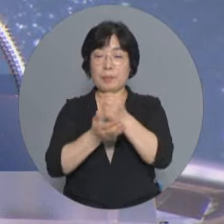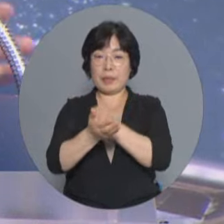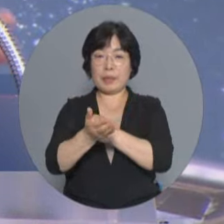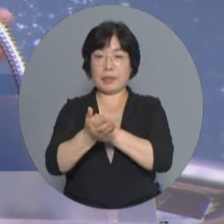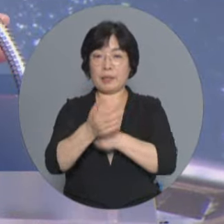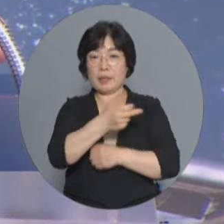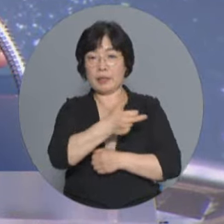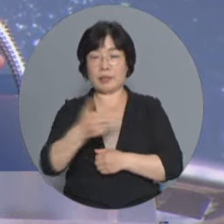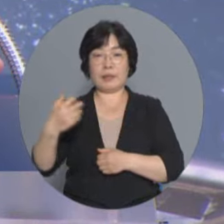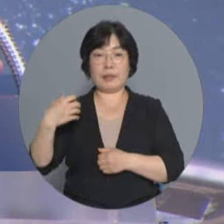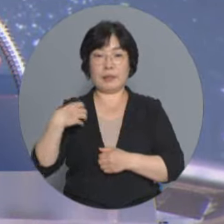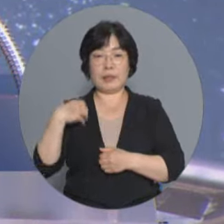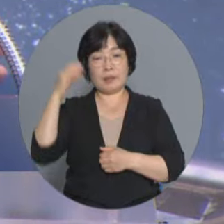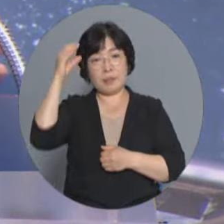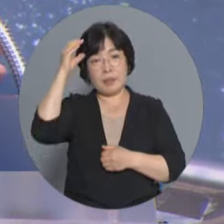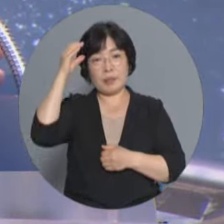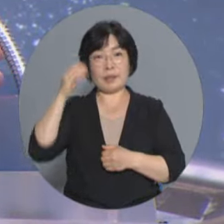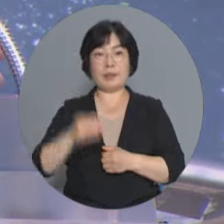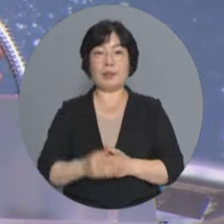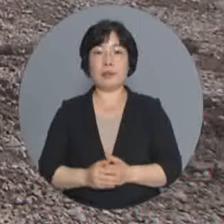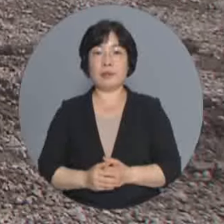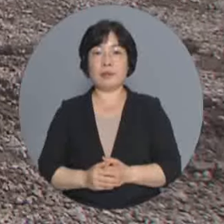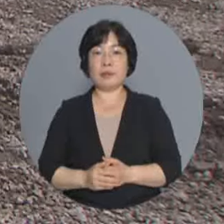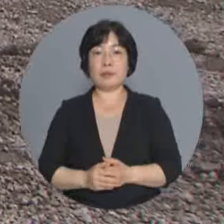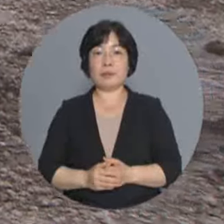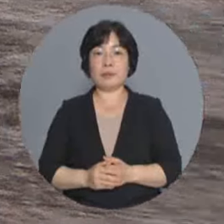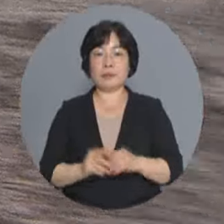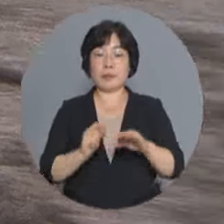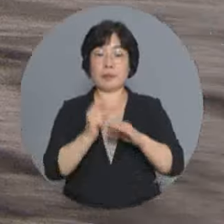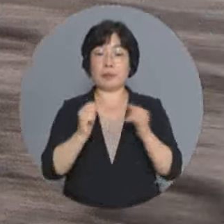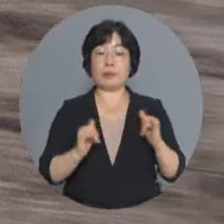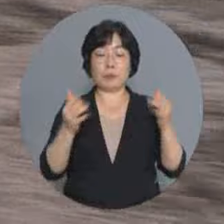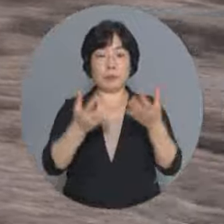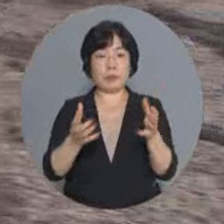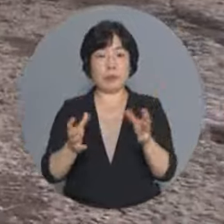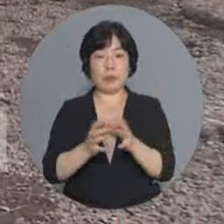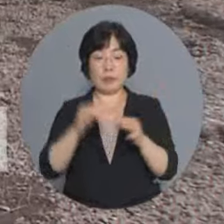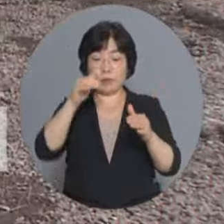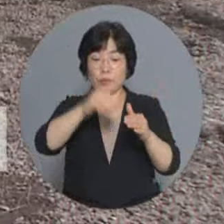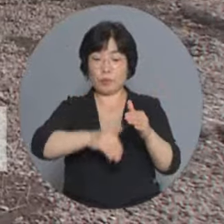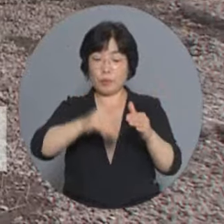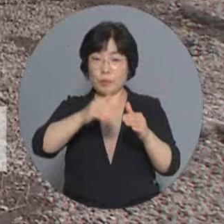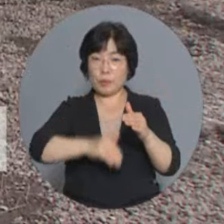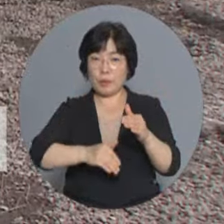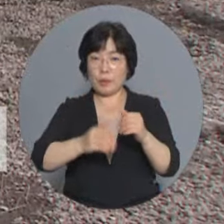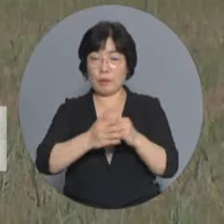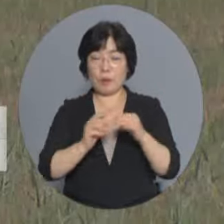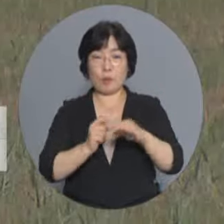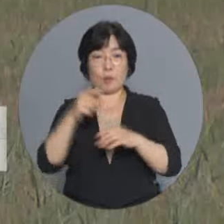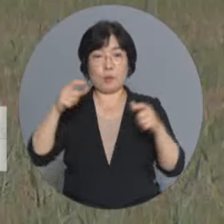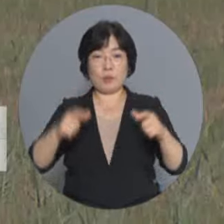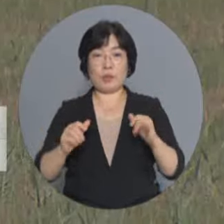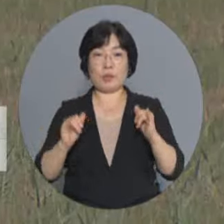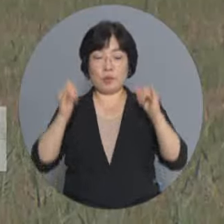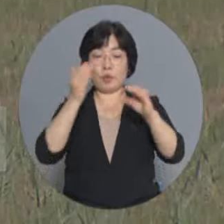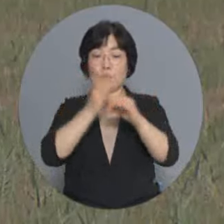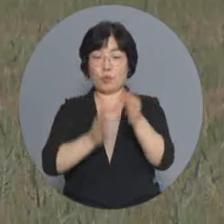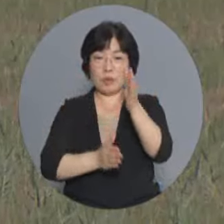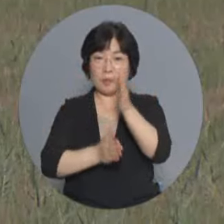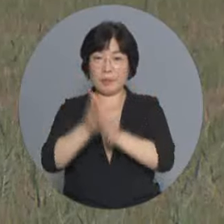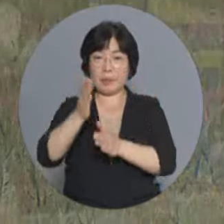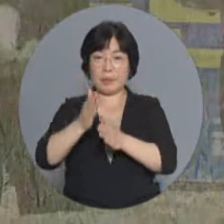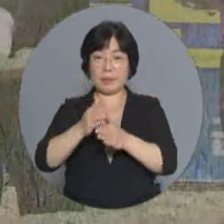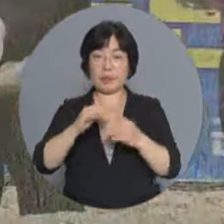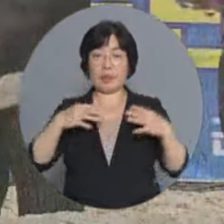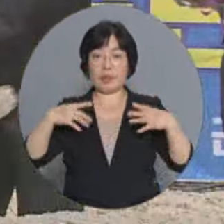것이고 큰 역할을 할 것이라고 확신을 합니다. 고흥 드론 특화단지 착공은 고흥이 명실상부한 드론 중심 도시라는